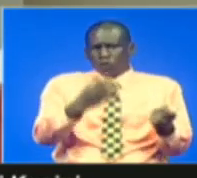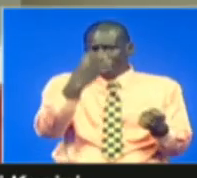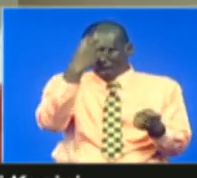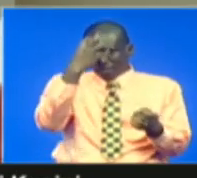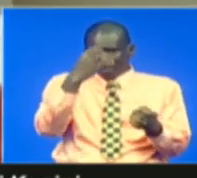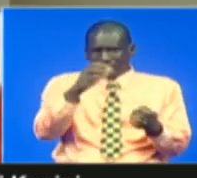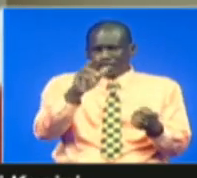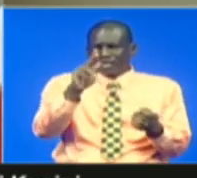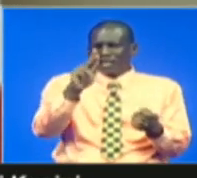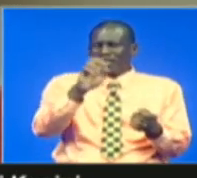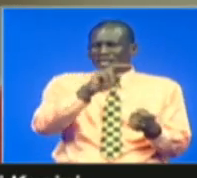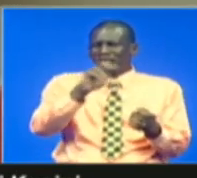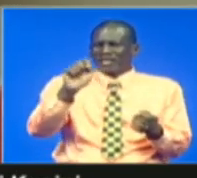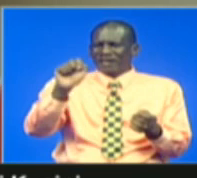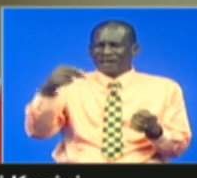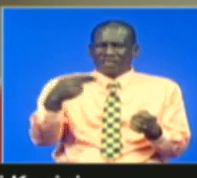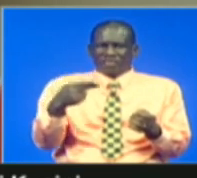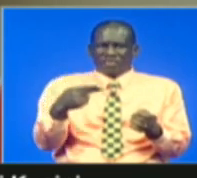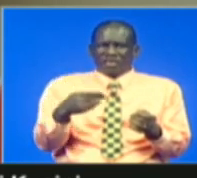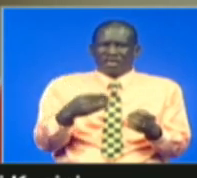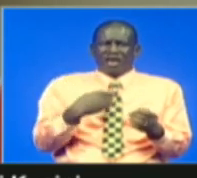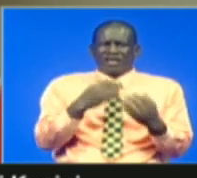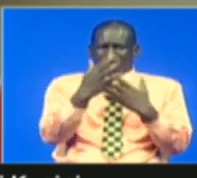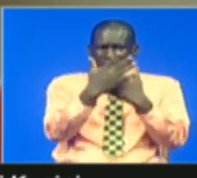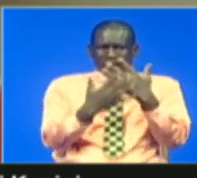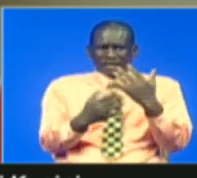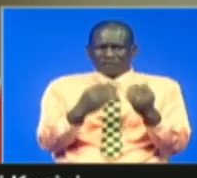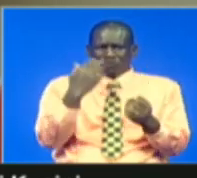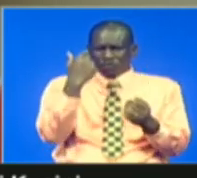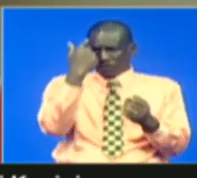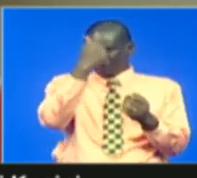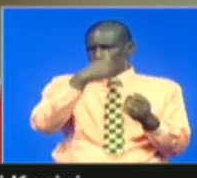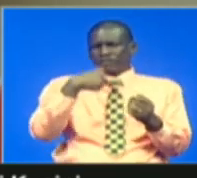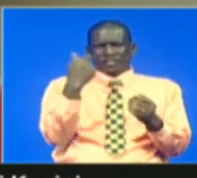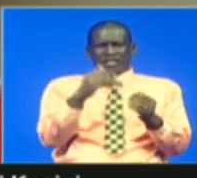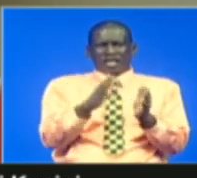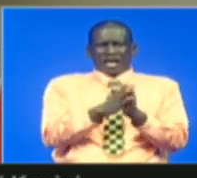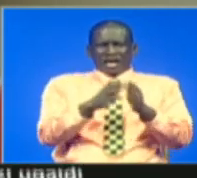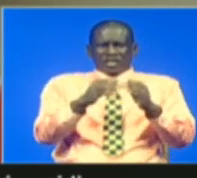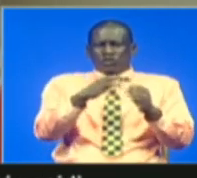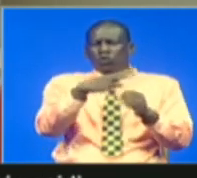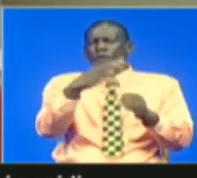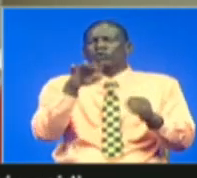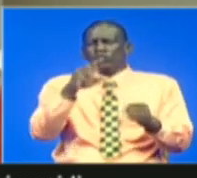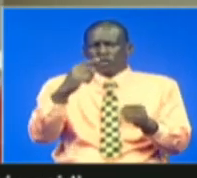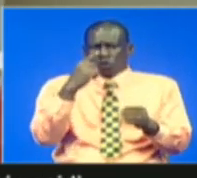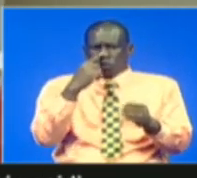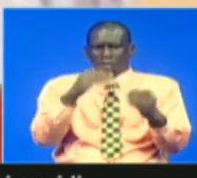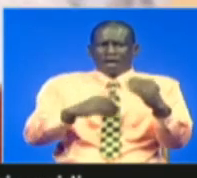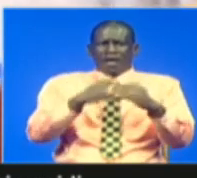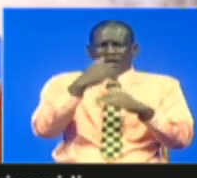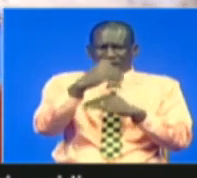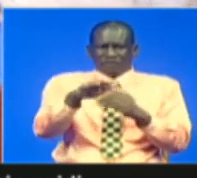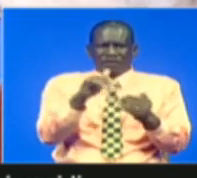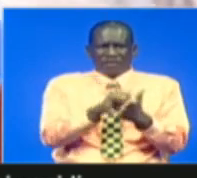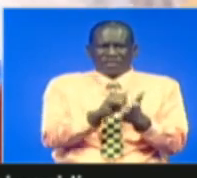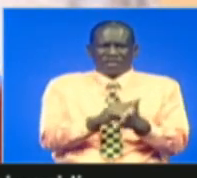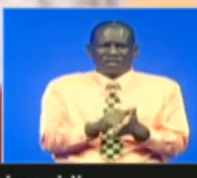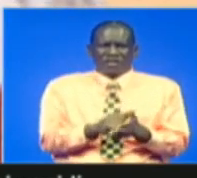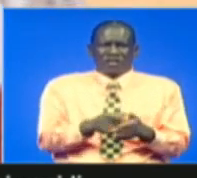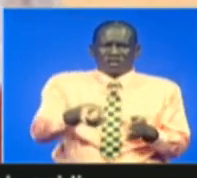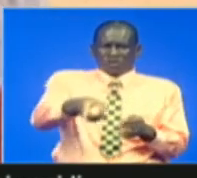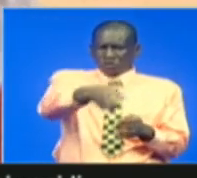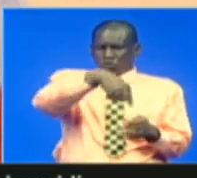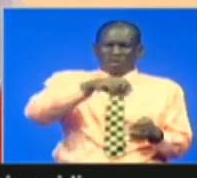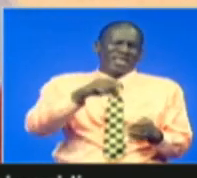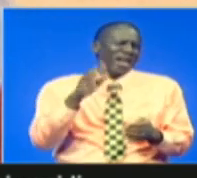Kenneth naye alikuwa akivuja damu usoni. Alielekea nyumbani kwao na baadaye tukasikia